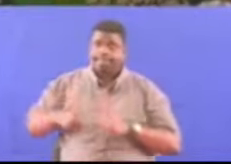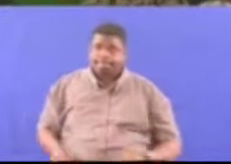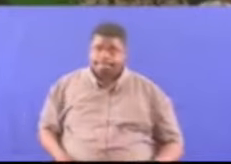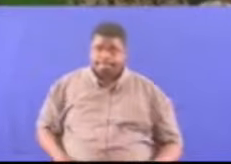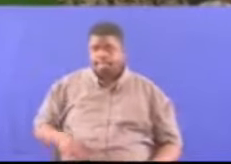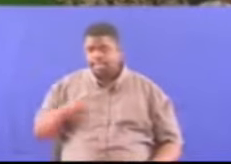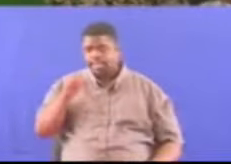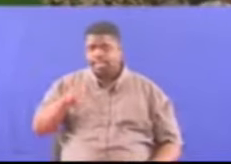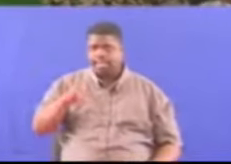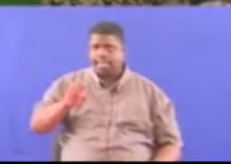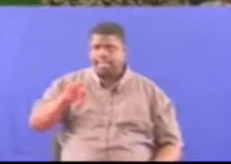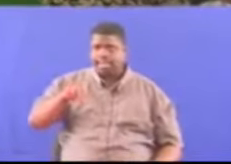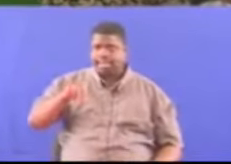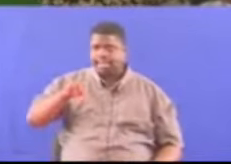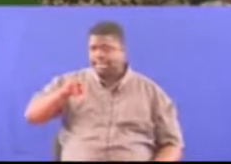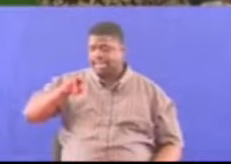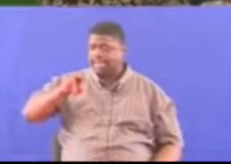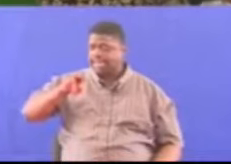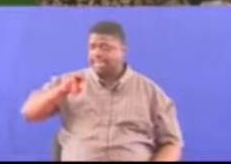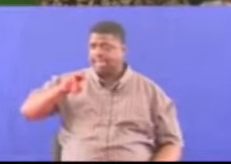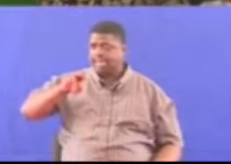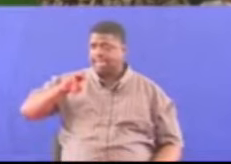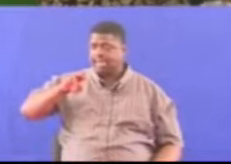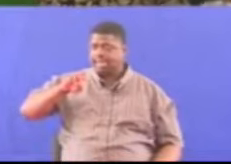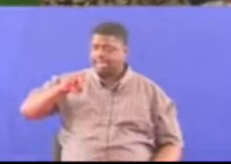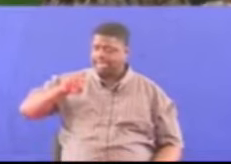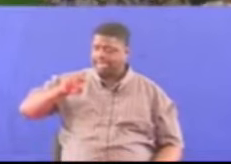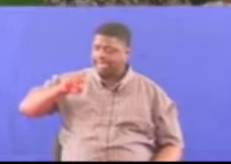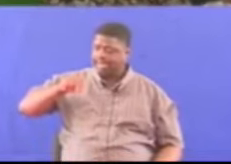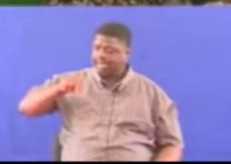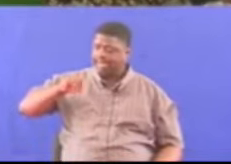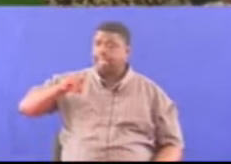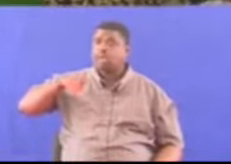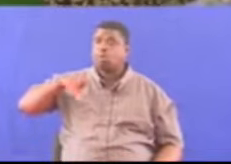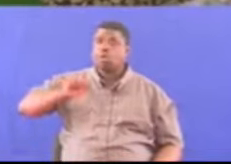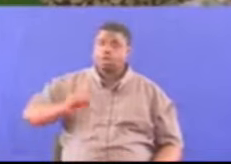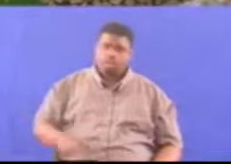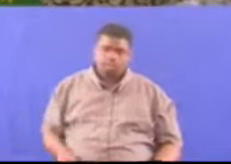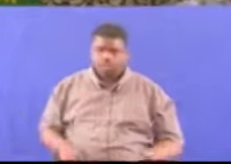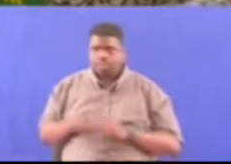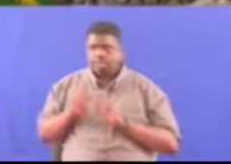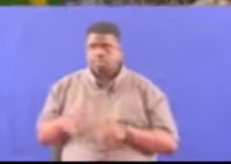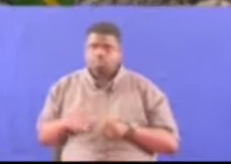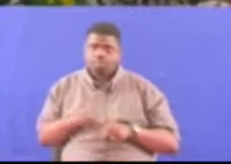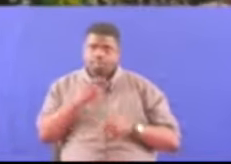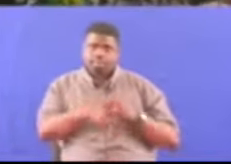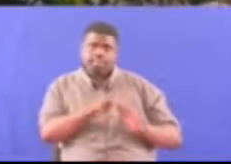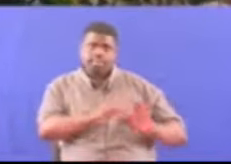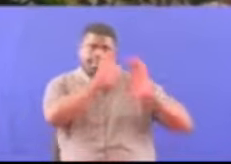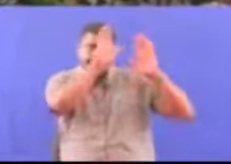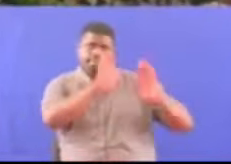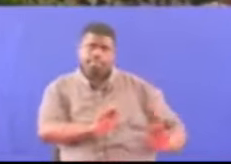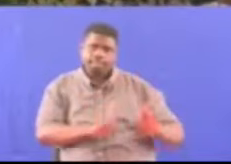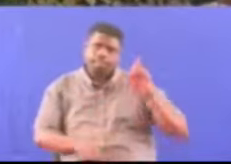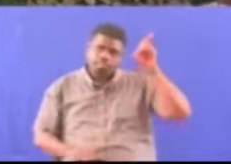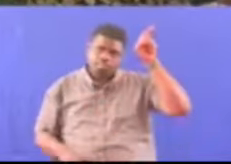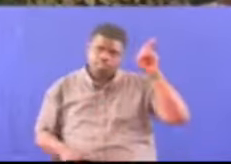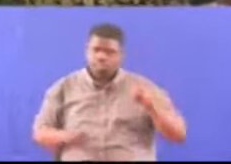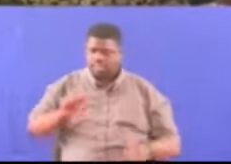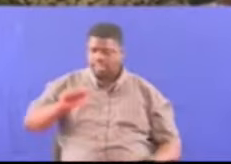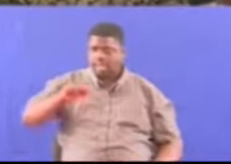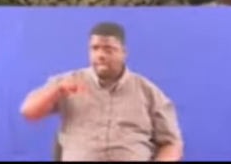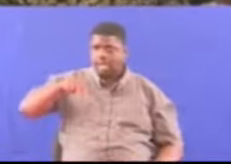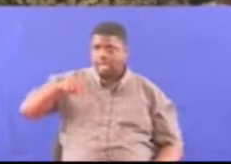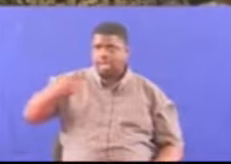Bimenelo Mihambi ambaye pia alikuwepo kwenye kampeni Rwanda Angola